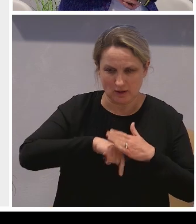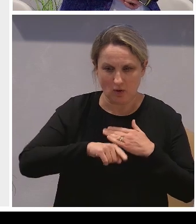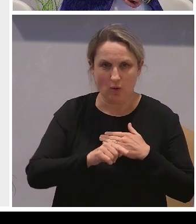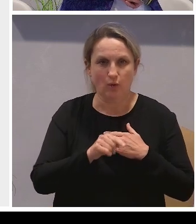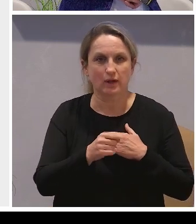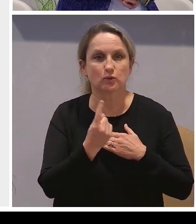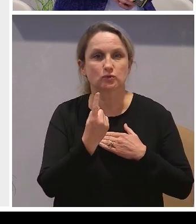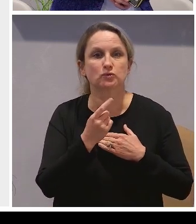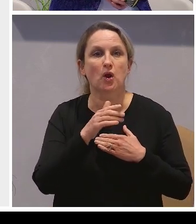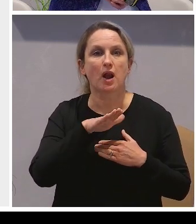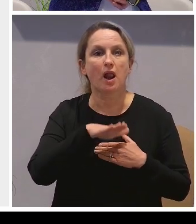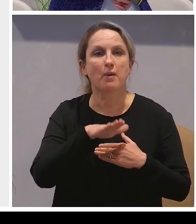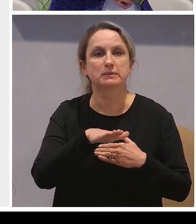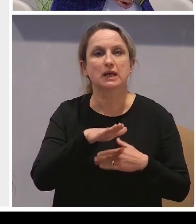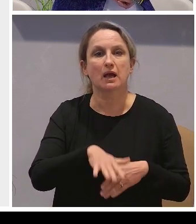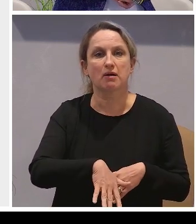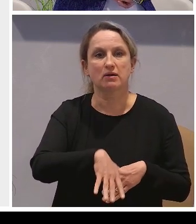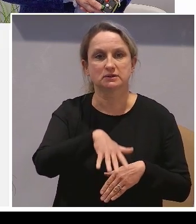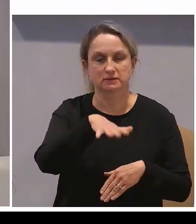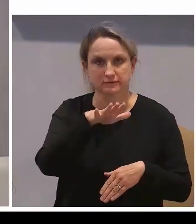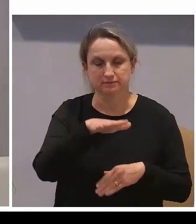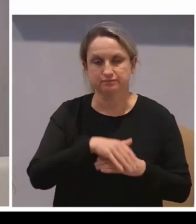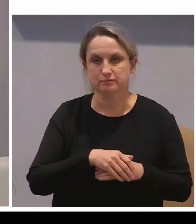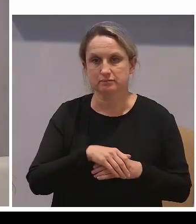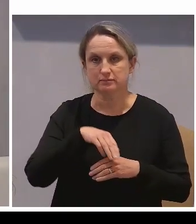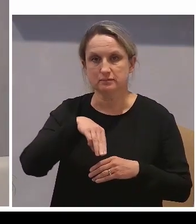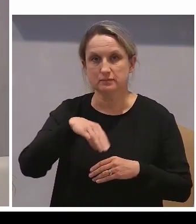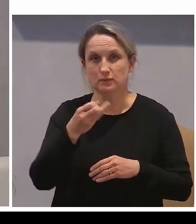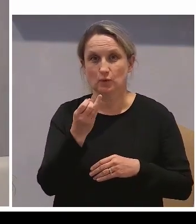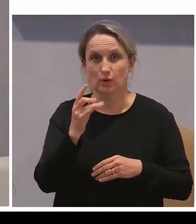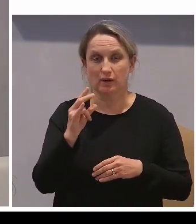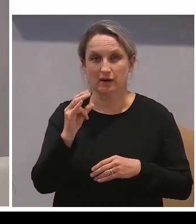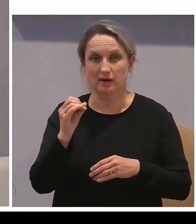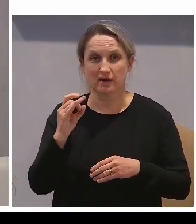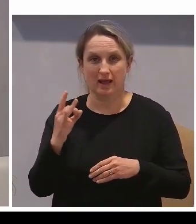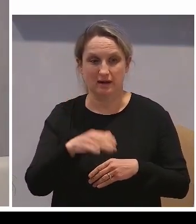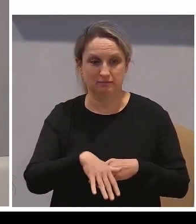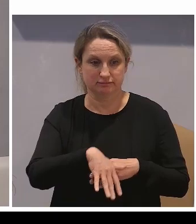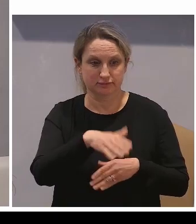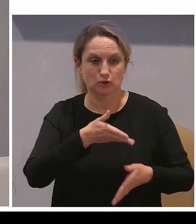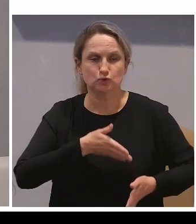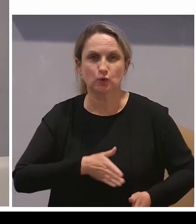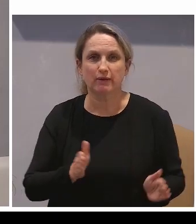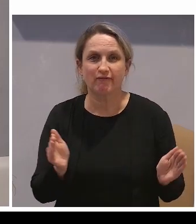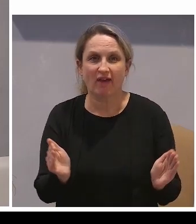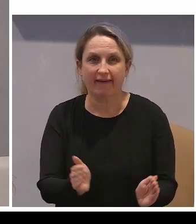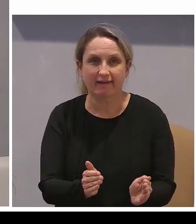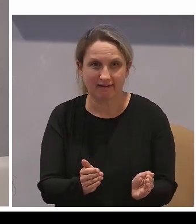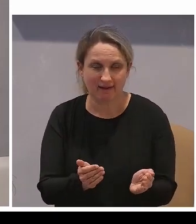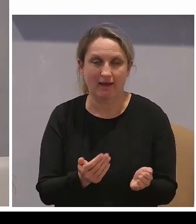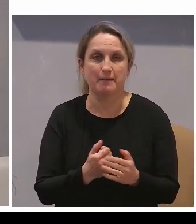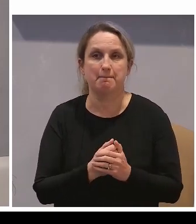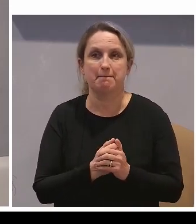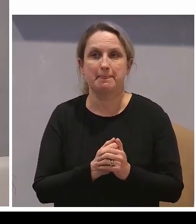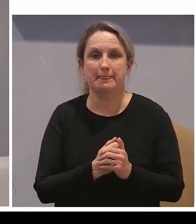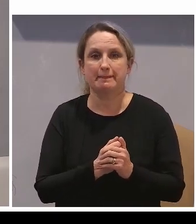that Et me tegelikult teame, et Turneri sündroomiga patsiendid are on juba related to the sünnivad pediatric väiksena endocrinology. ja So the